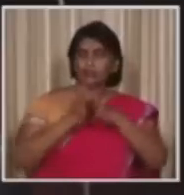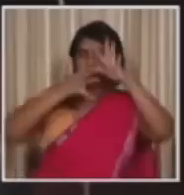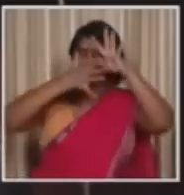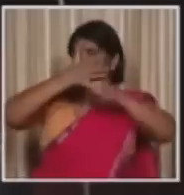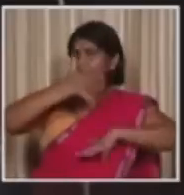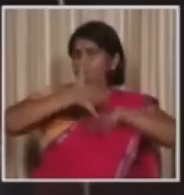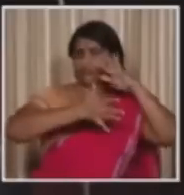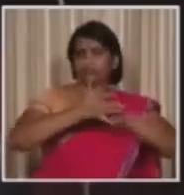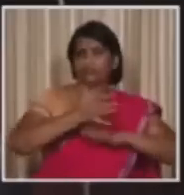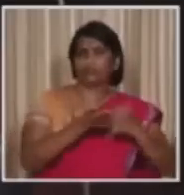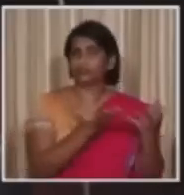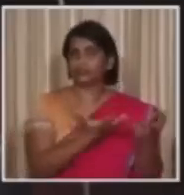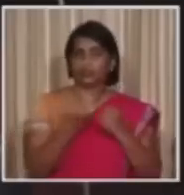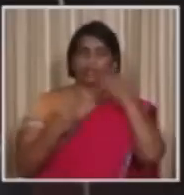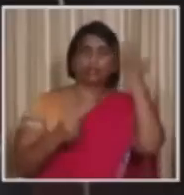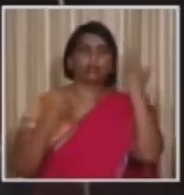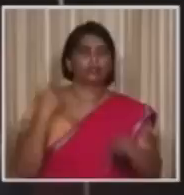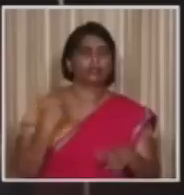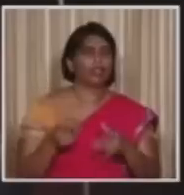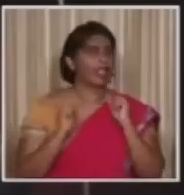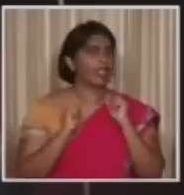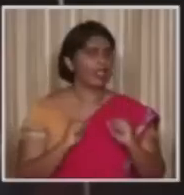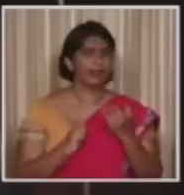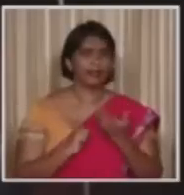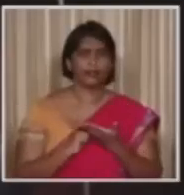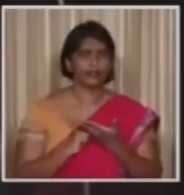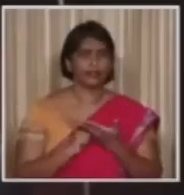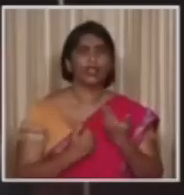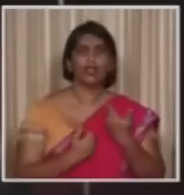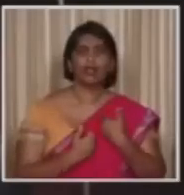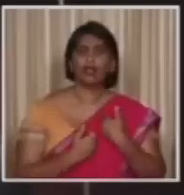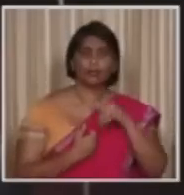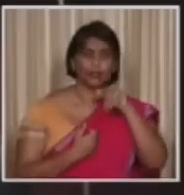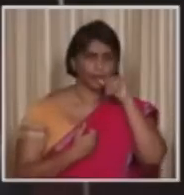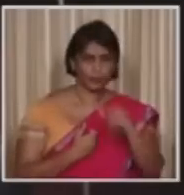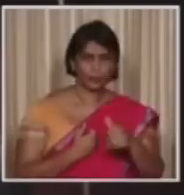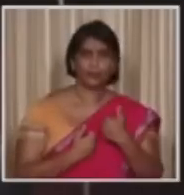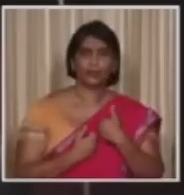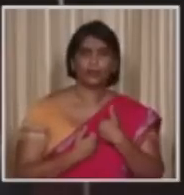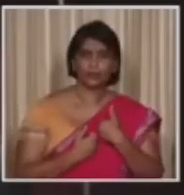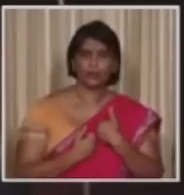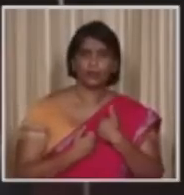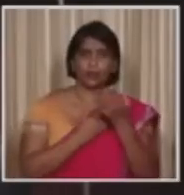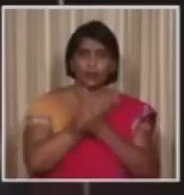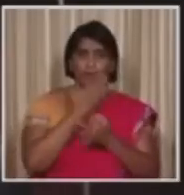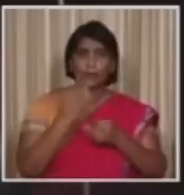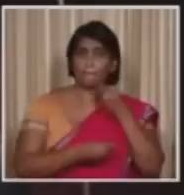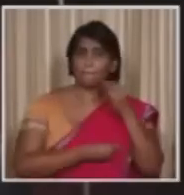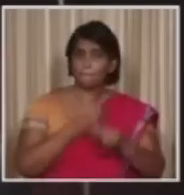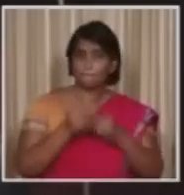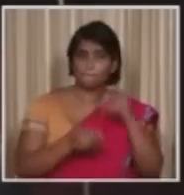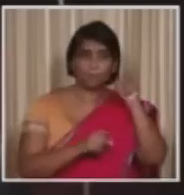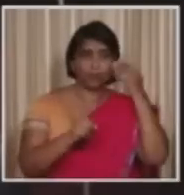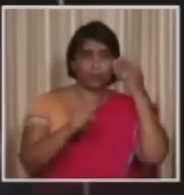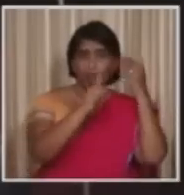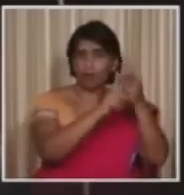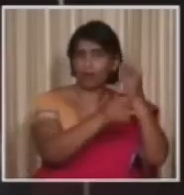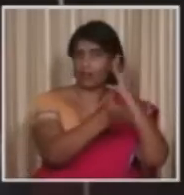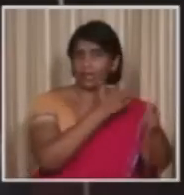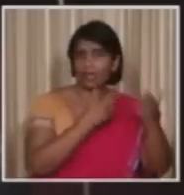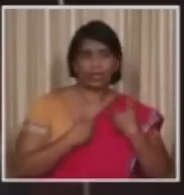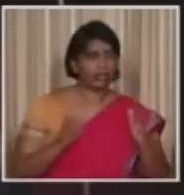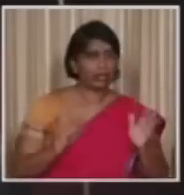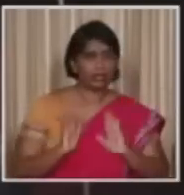ලයිස්තුවක් තියෙනවා අරන් ගිහිලා නැති වෙලා යනවා. දැන් ඇයි අපි කවදාවත් මේ කුඩු ජාවාරම් කරුවන් වෙනුවෙන් පෙනී හිටින්නේ